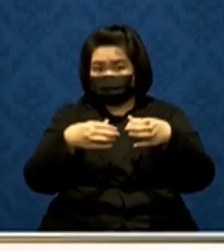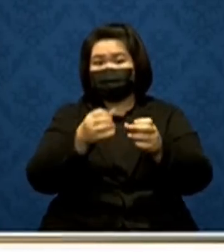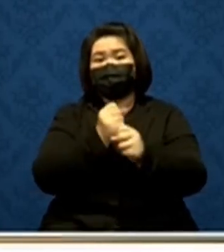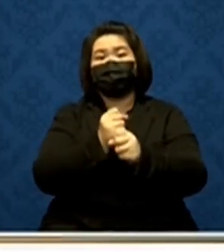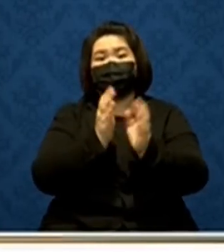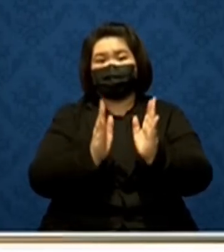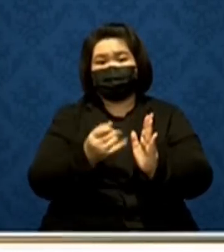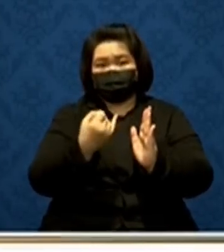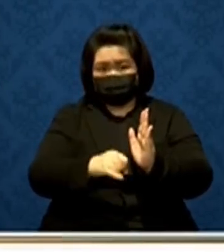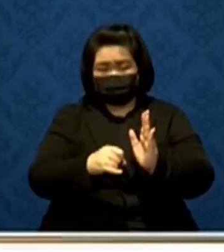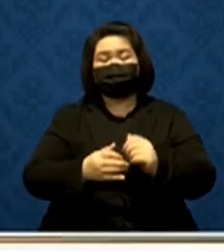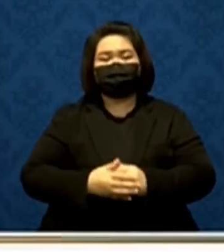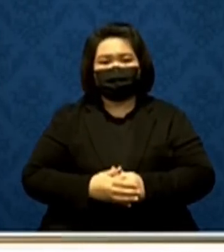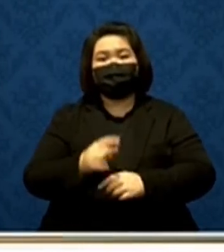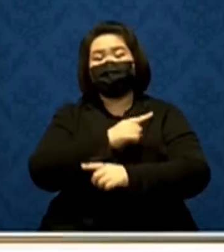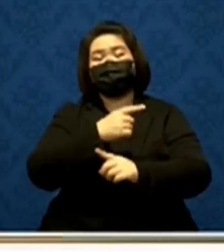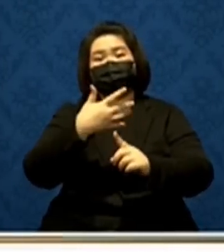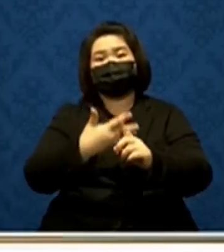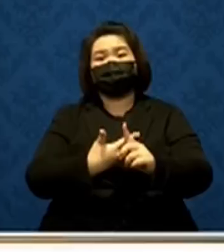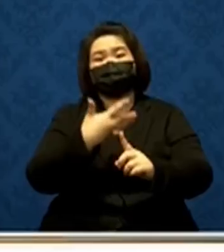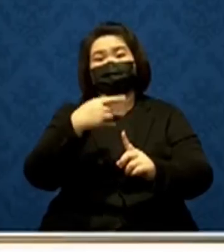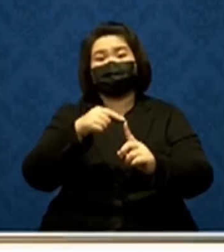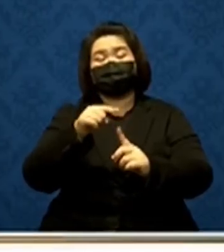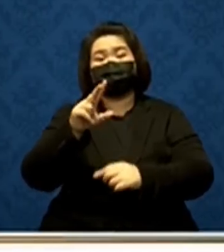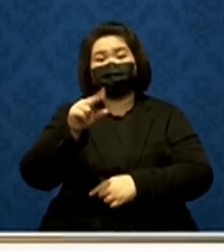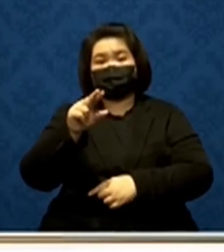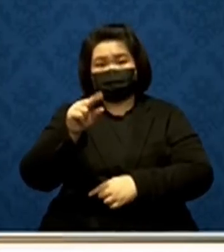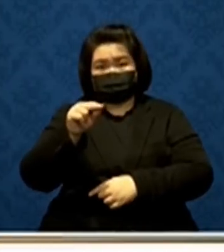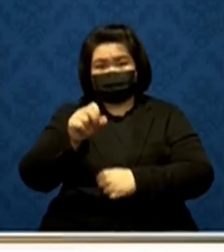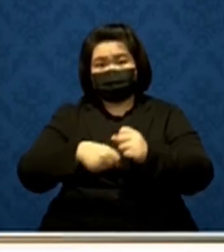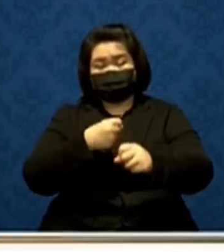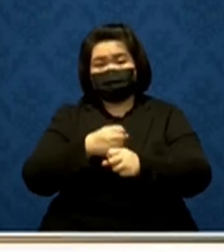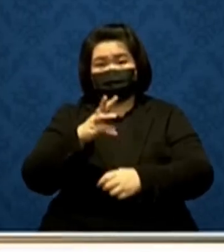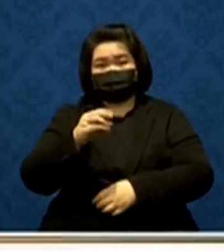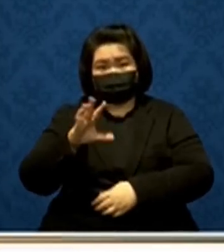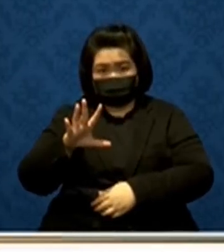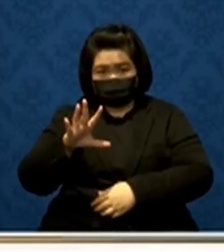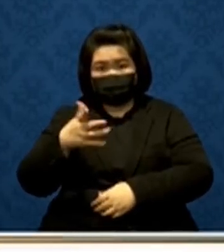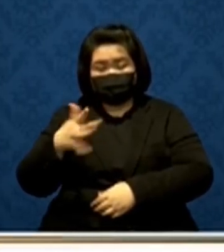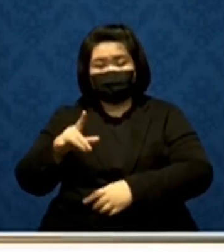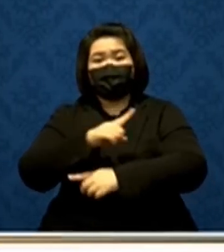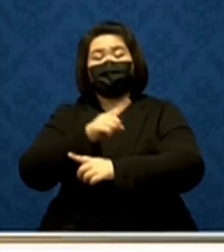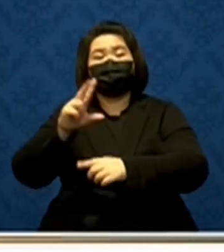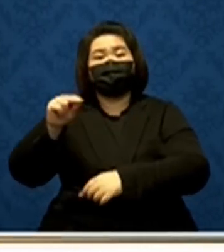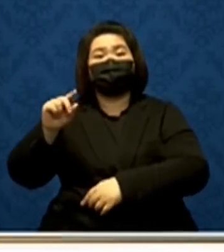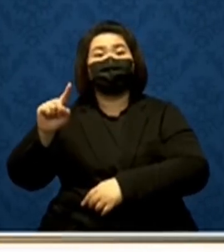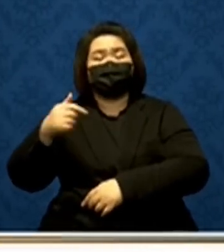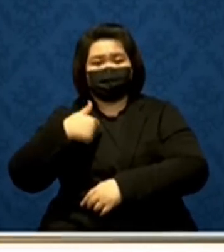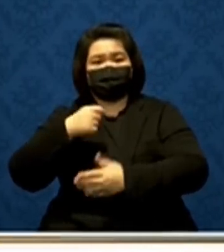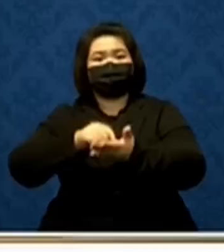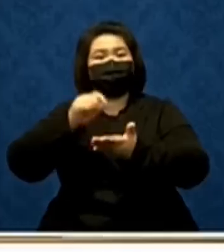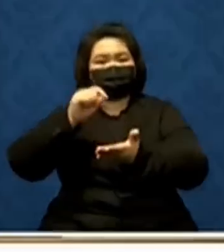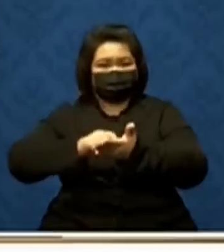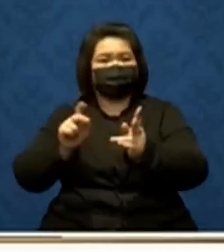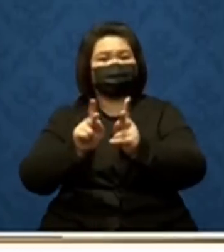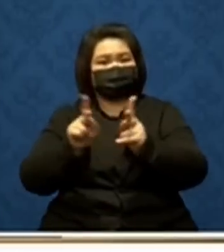วันที่30พฤษภาคม 6 531พฤษภาคม 6 5ผมลงนามแต่งตั้งกรรมการ